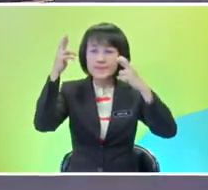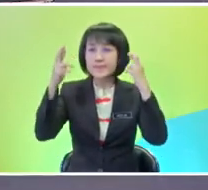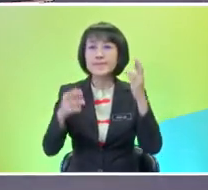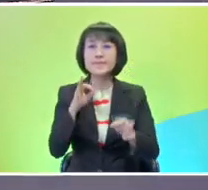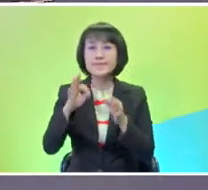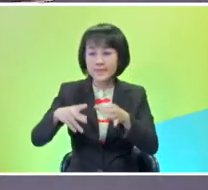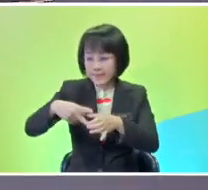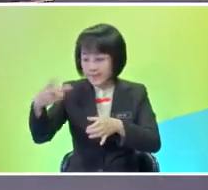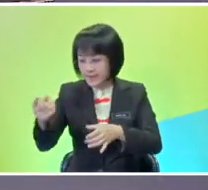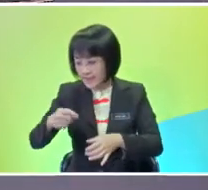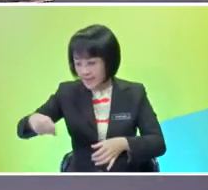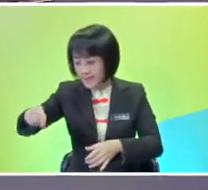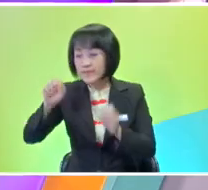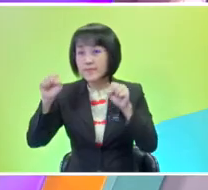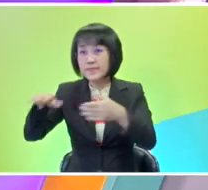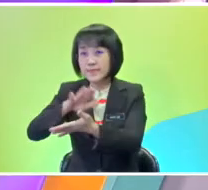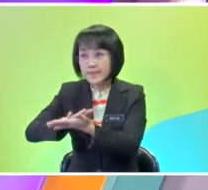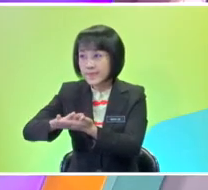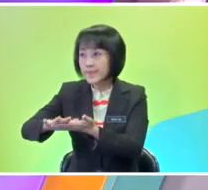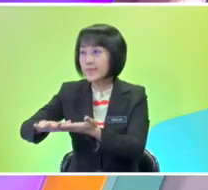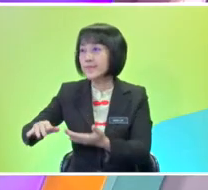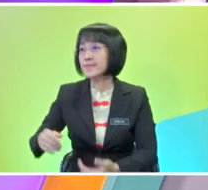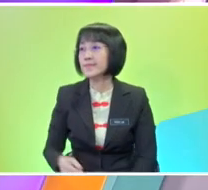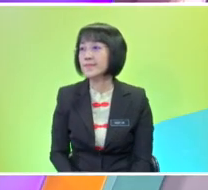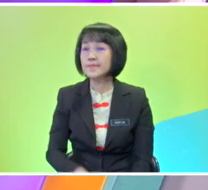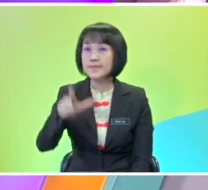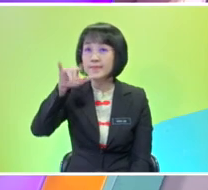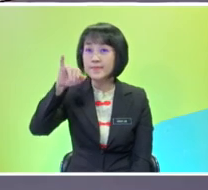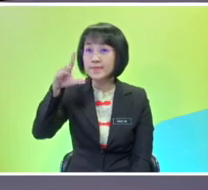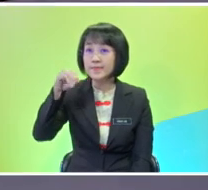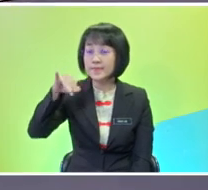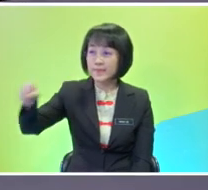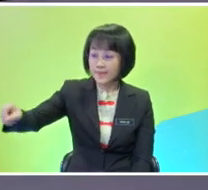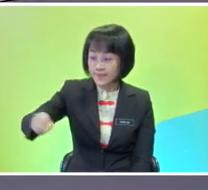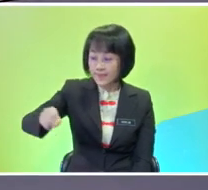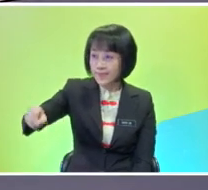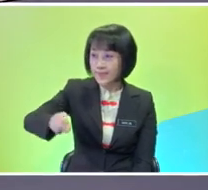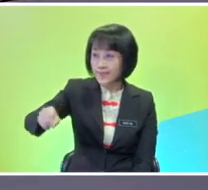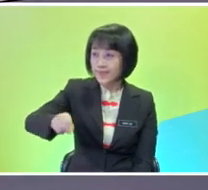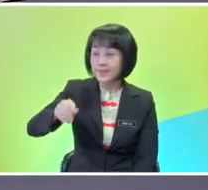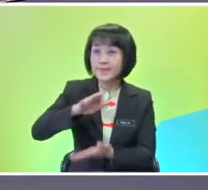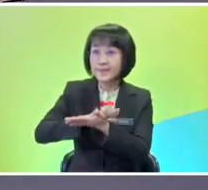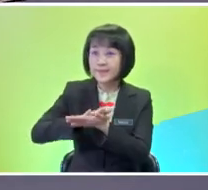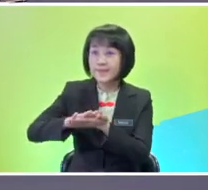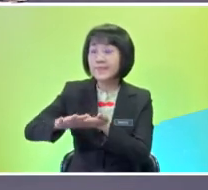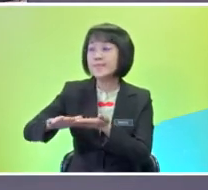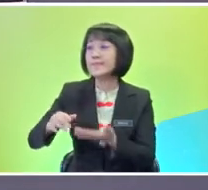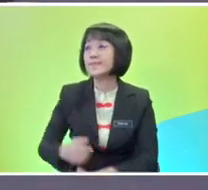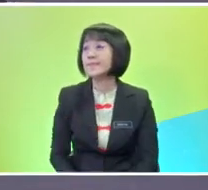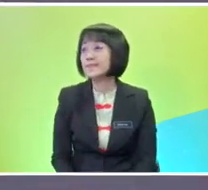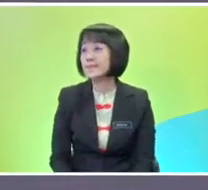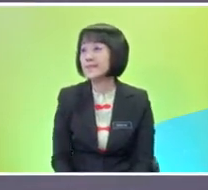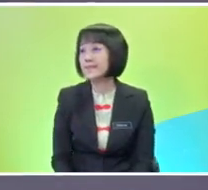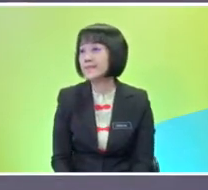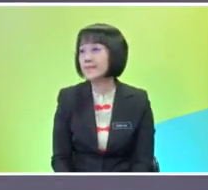itu gunanya ah Didi tadi oke kita ditarik kan dia sikit untuk kita melukis